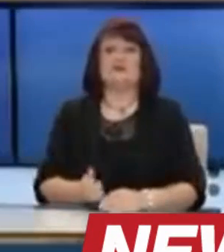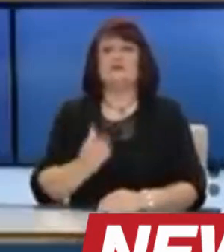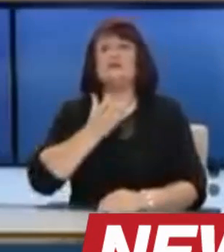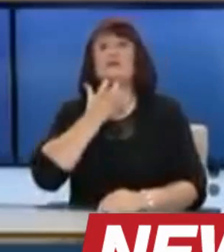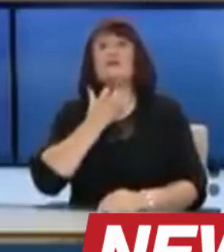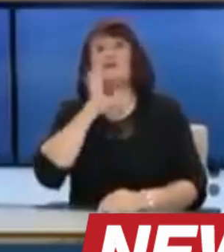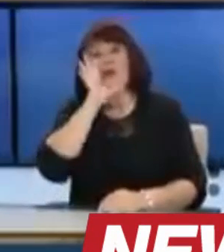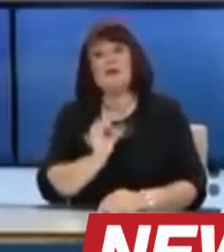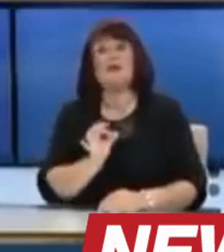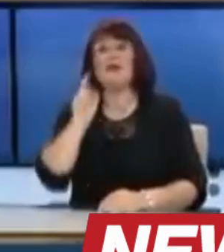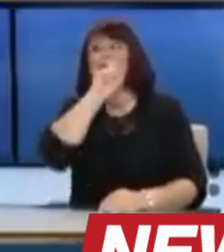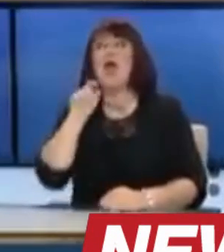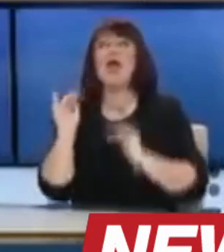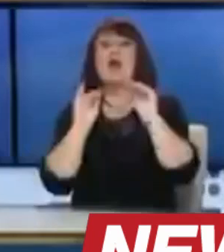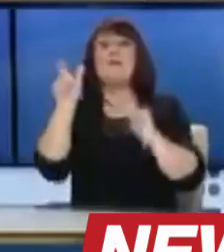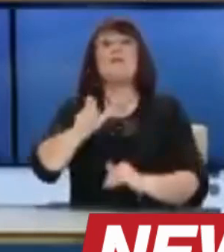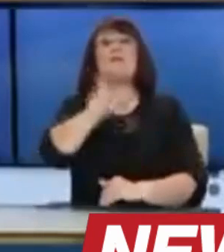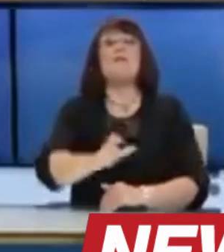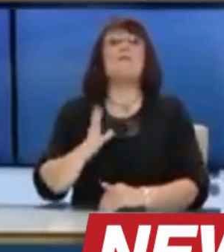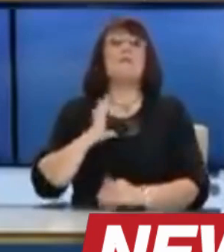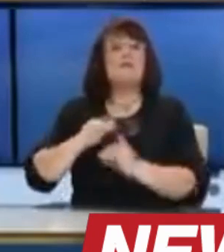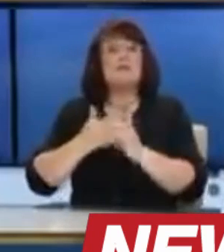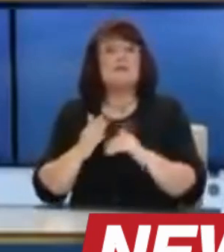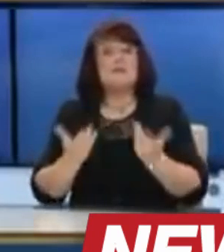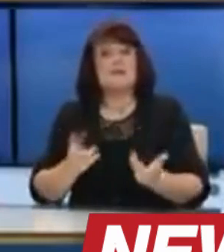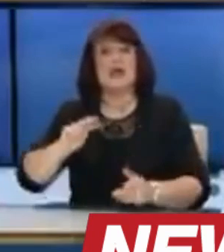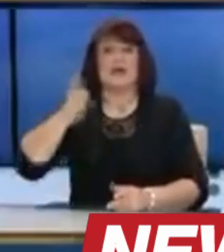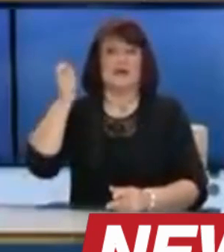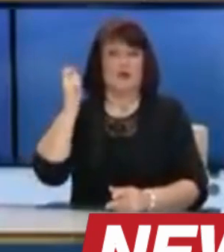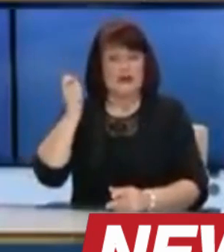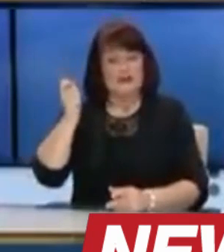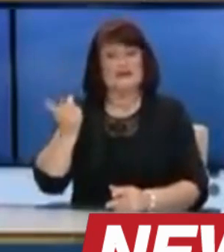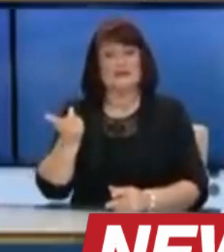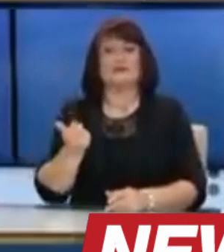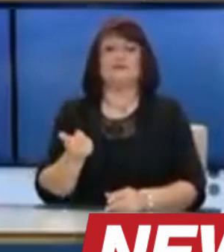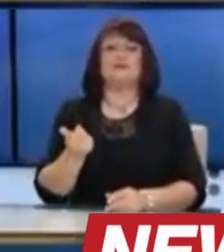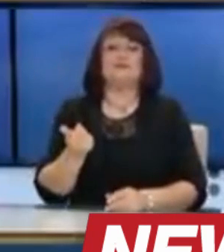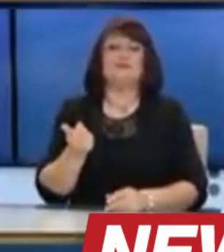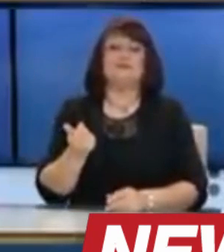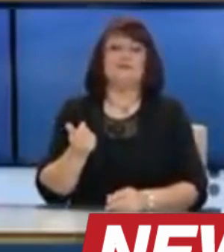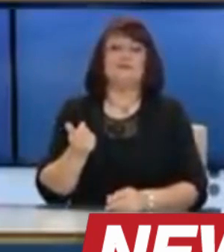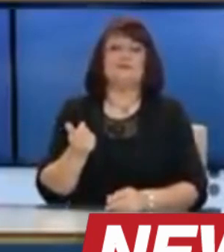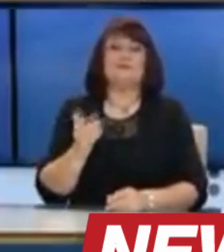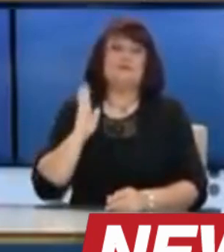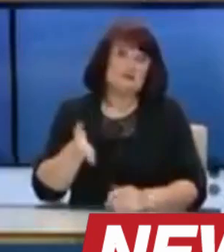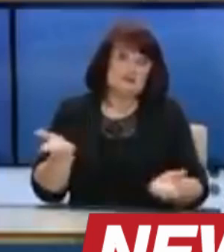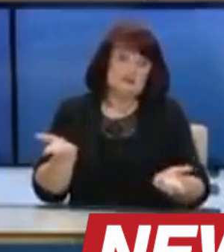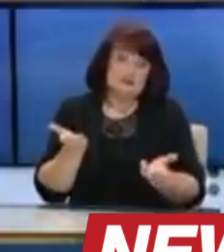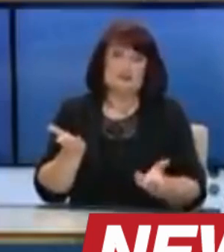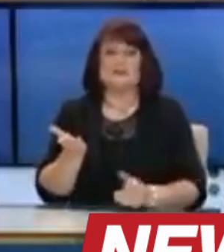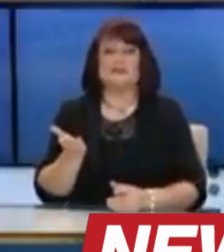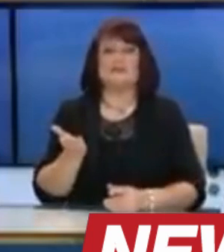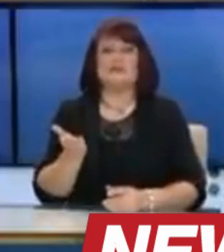Σχεδιάζει ο Πρωθυπουργός να αποσύρει σταδιακά την αλλαγή του κράτους στους πολίτες που υπέστησαν καταστροφή των περιουσιών τους από φυσικές καταστροφές. Ο Κυριάκος